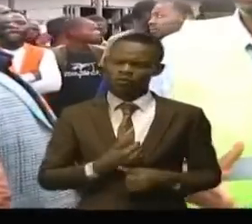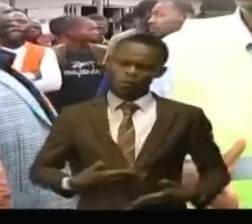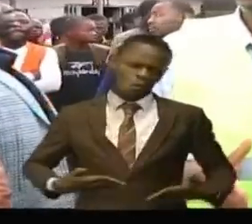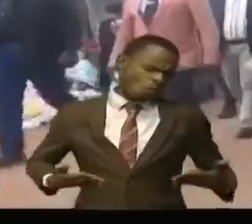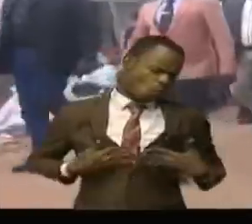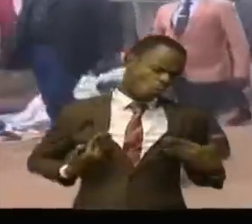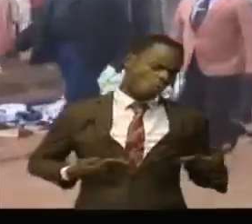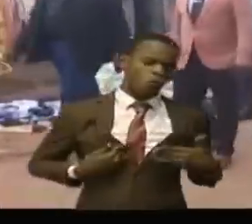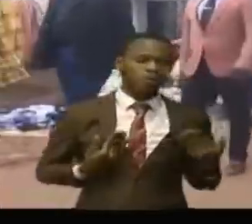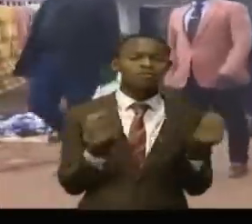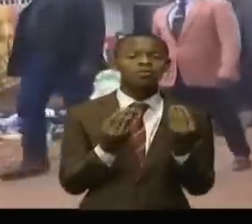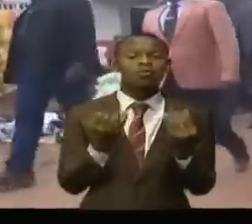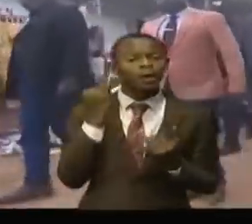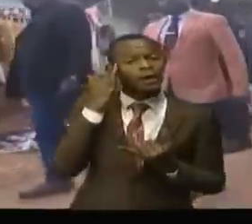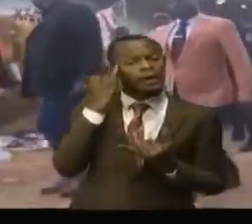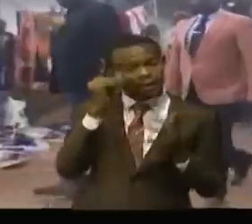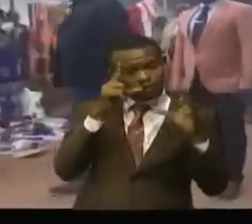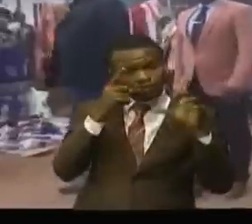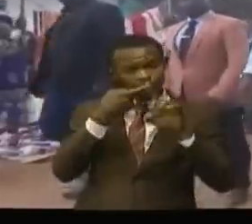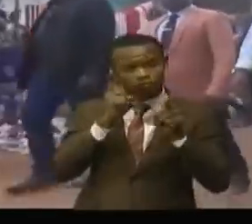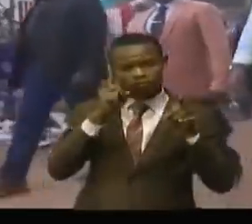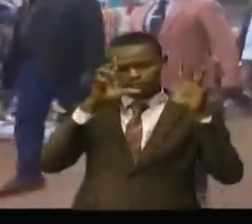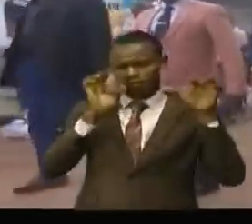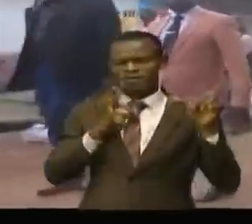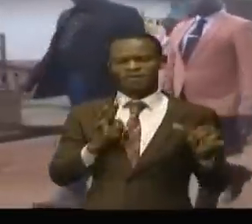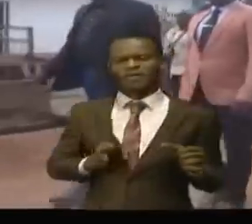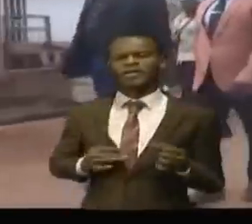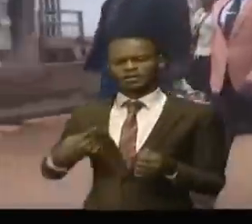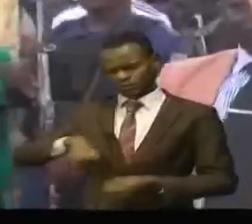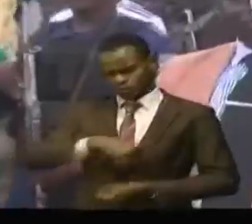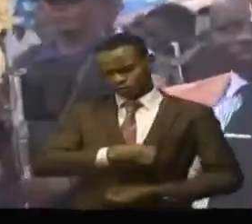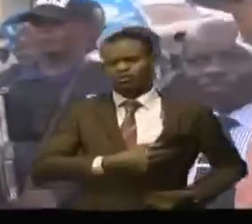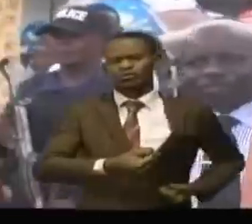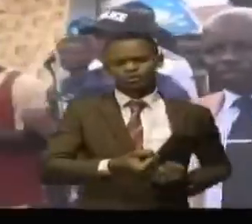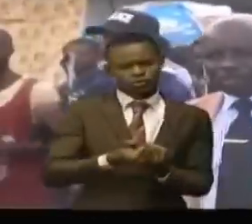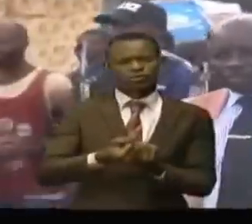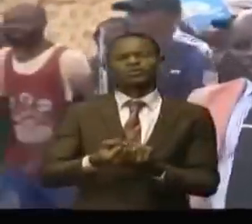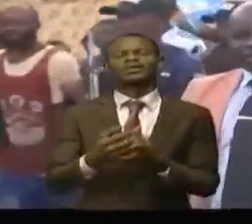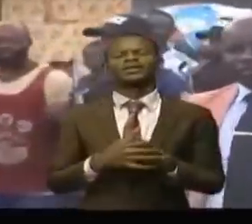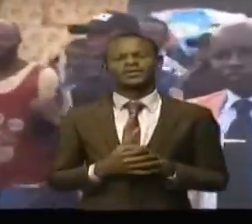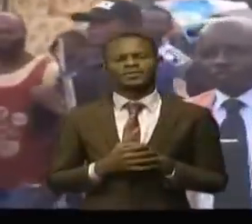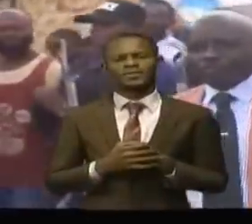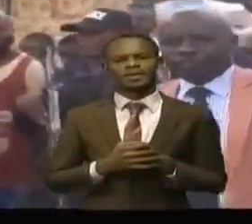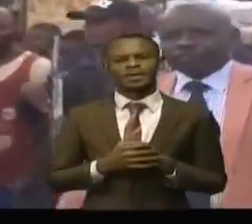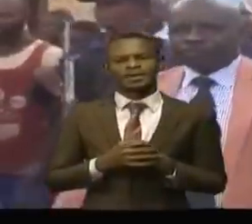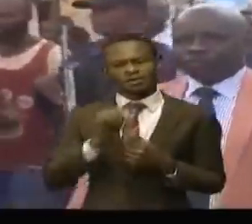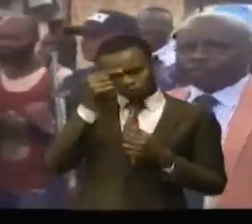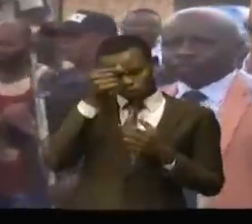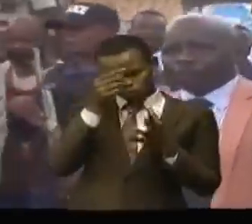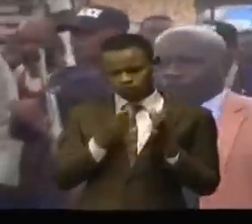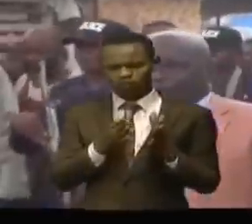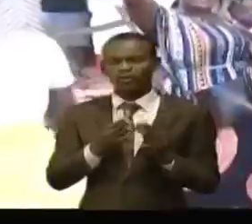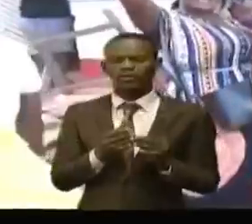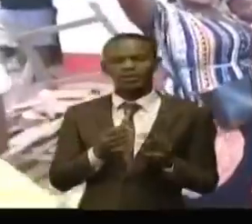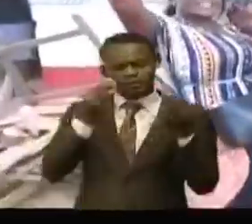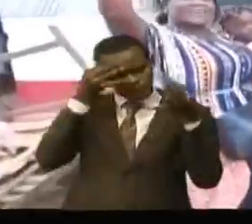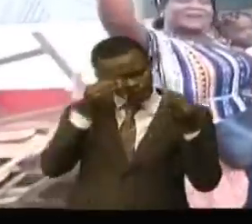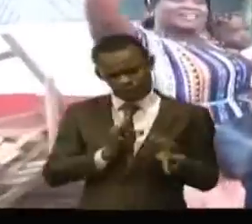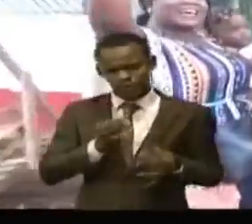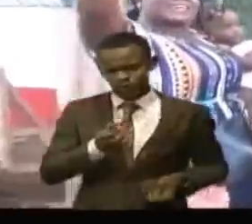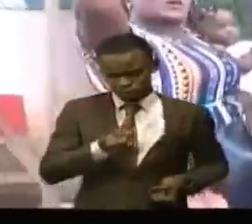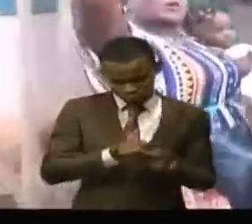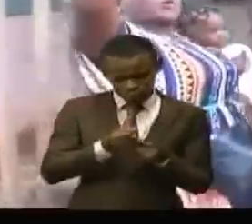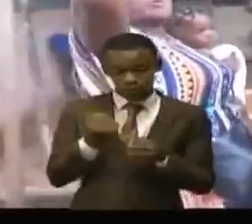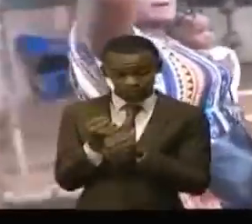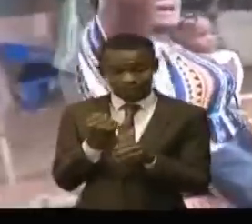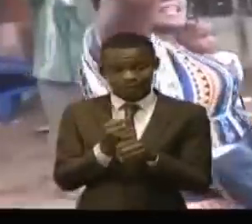notre province. Avec ce projet de 150 km de route, le Haut-Katanga, sous l'administration Kiaboula, a pris une sérieuse option de moderniser